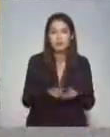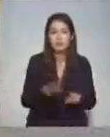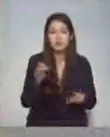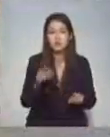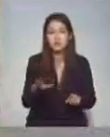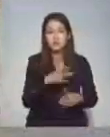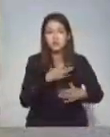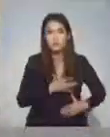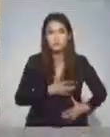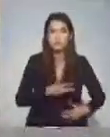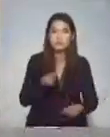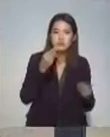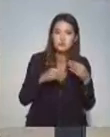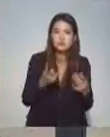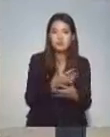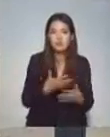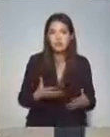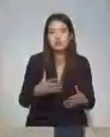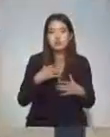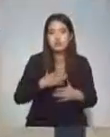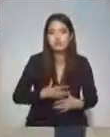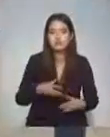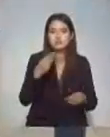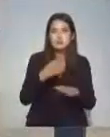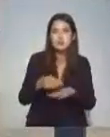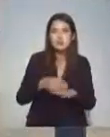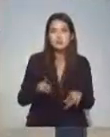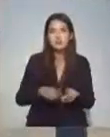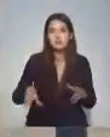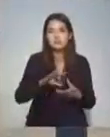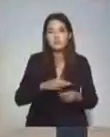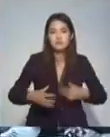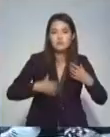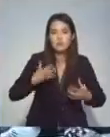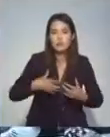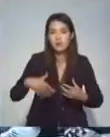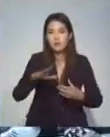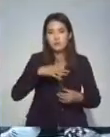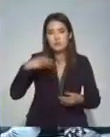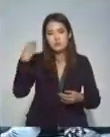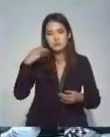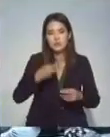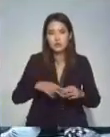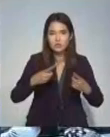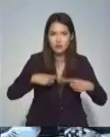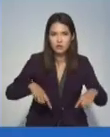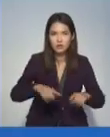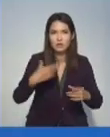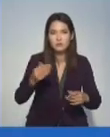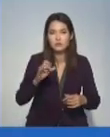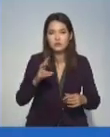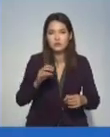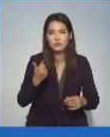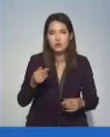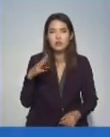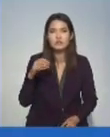вынуждены питаться в кредиты, в целом закредитованность населения вызвала обеспокоенность президента. На встрече с общественностью области Жетысу